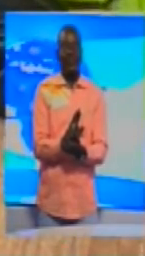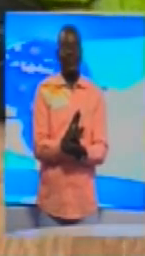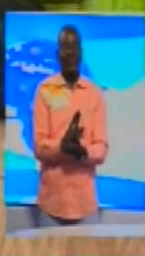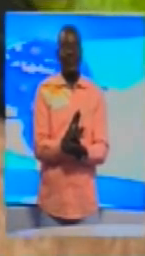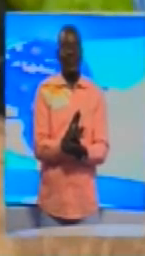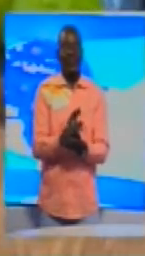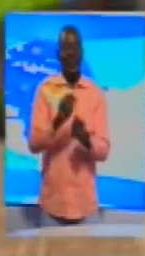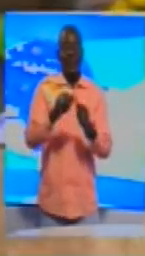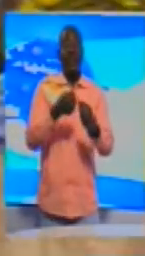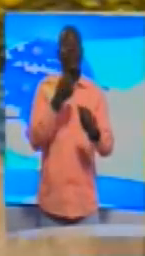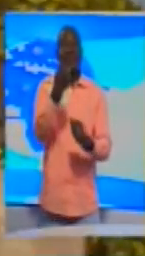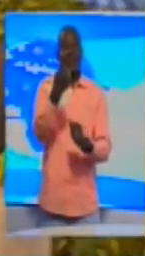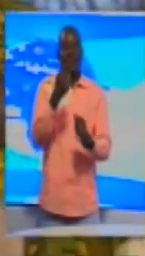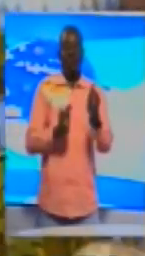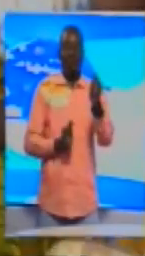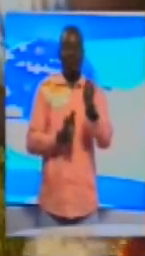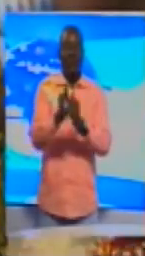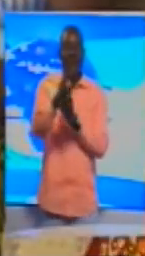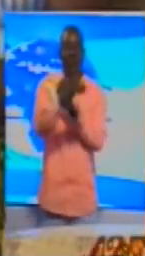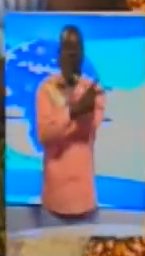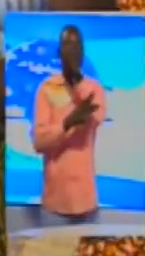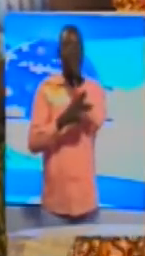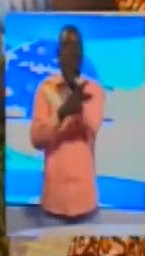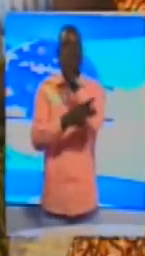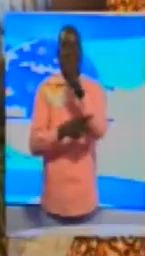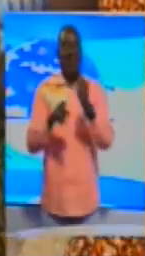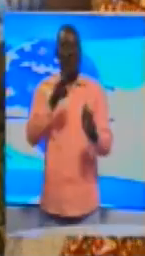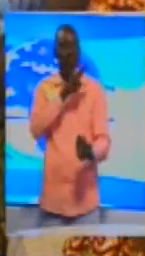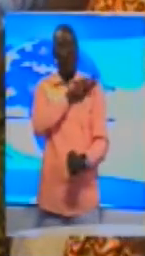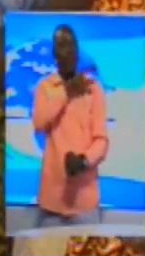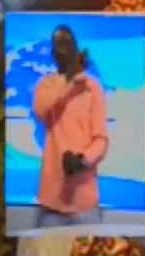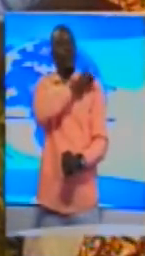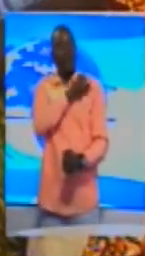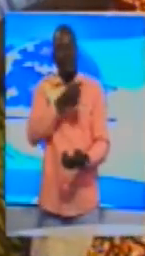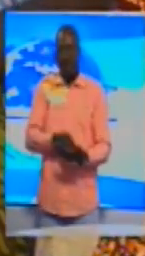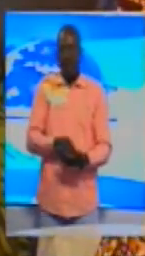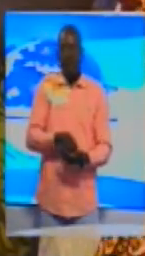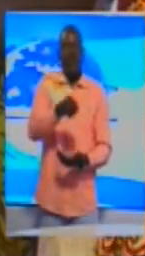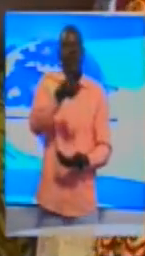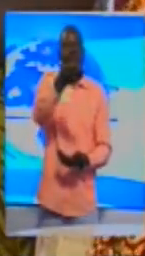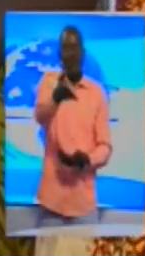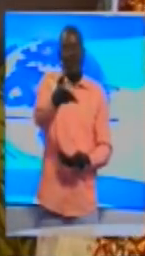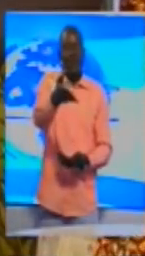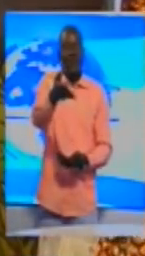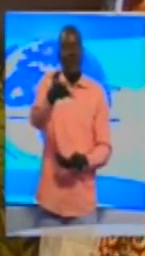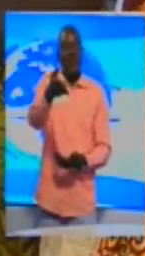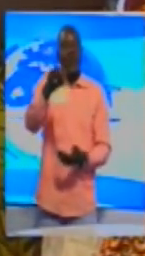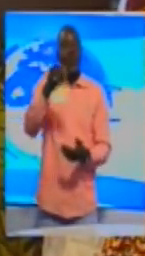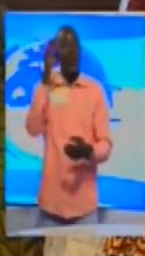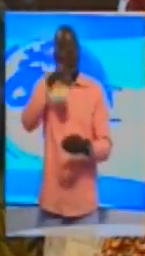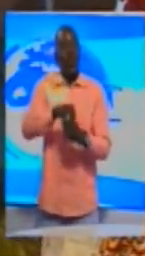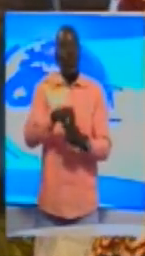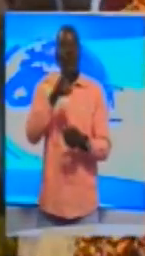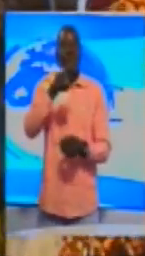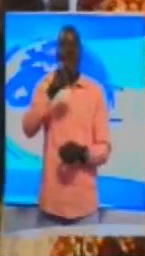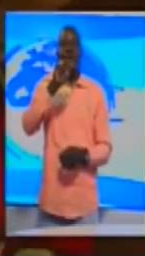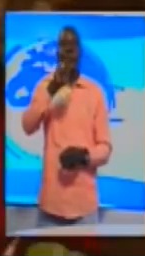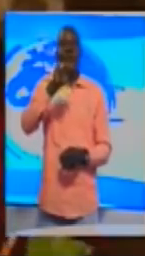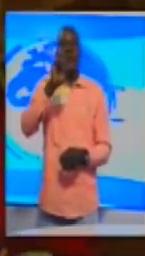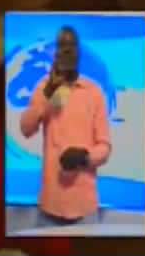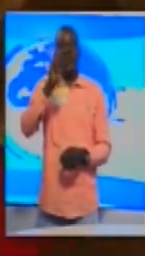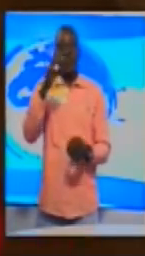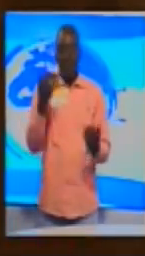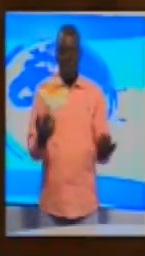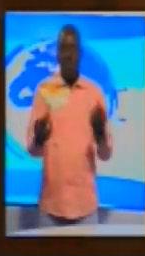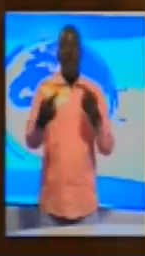À chacun de ses passages à Koupéla, Marie Sama achète toujours le komboula ou la repousse de rognier.